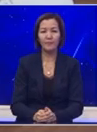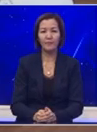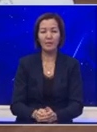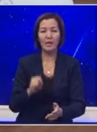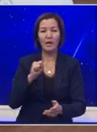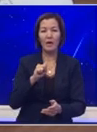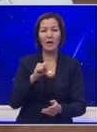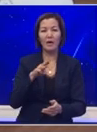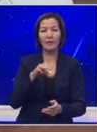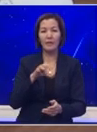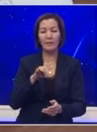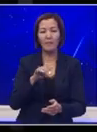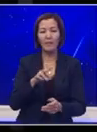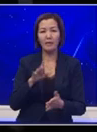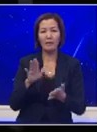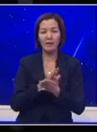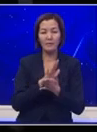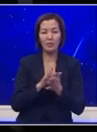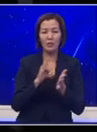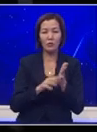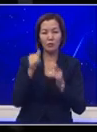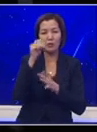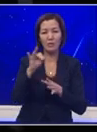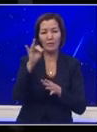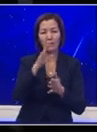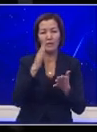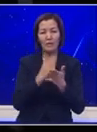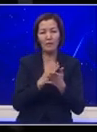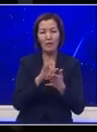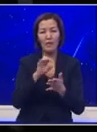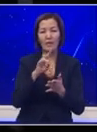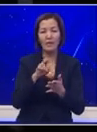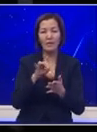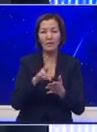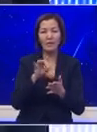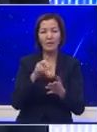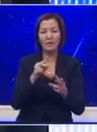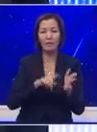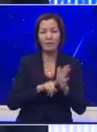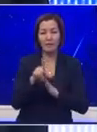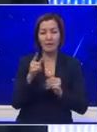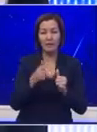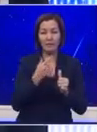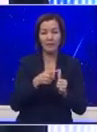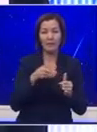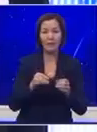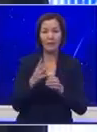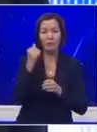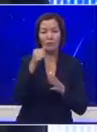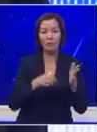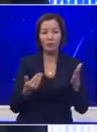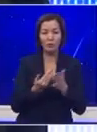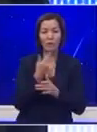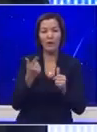Атамекен газетінің тағылымы терең 90 жылдық тарихы бар. Әуелде баспа екпінді еңбек деп аталған. Ал 2015 жылы қазіргі атауына ие